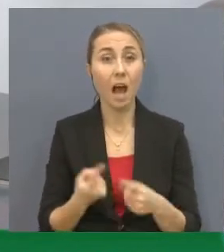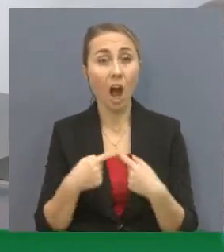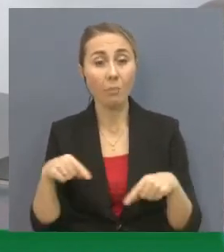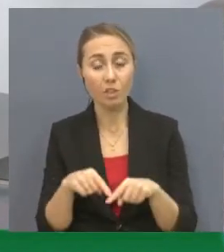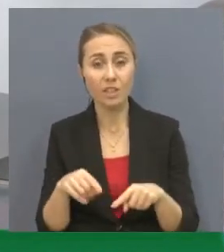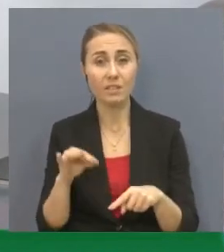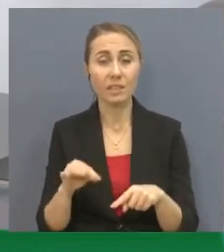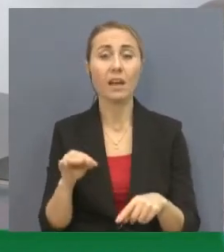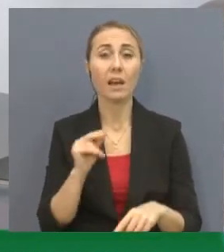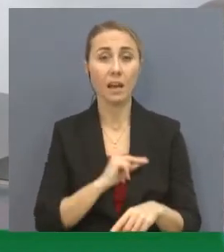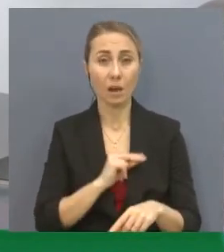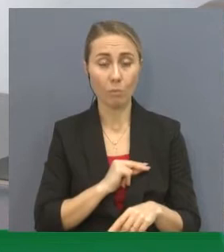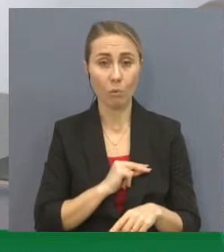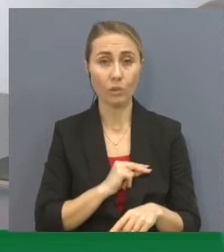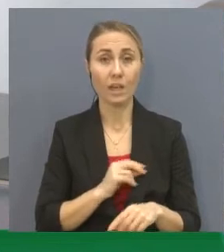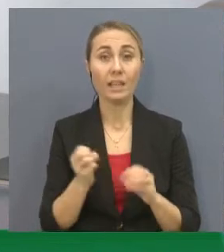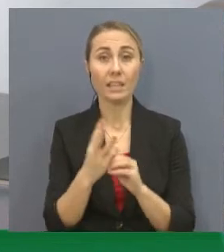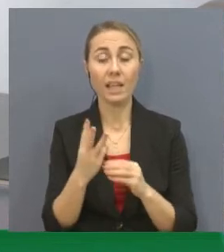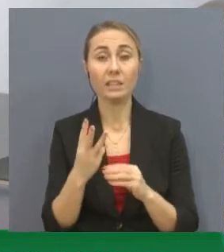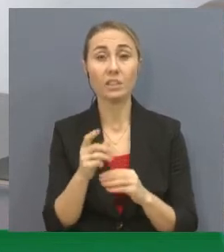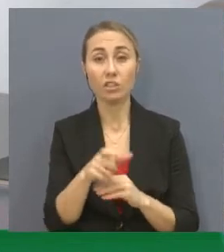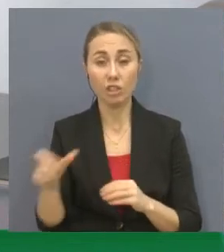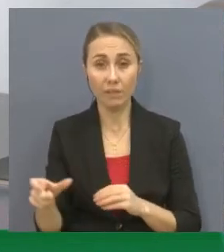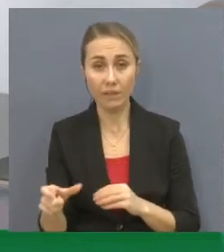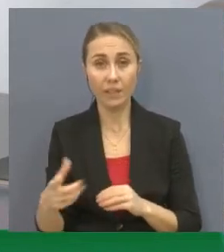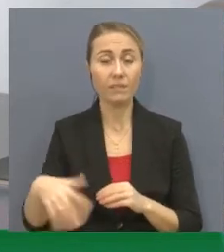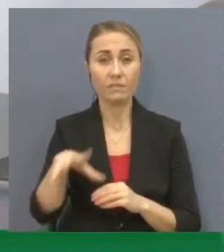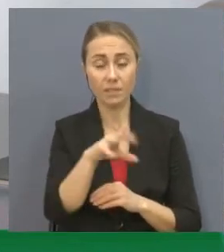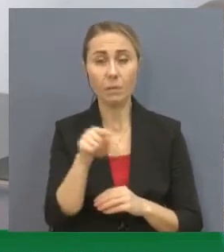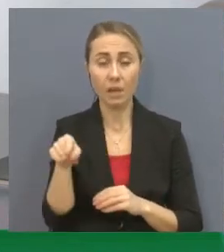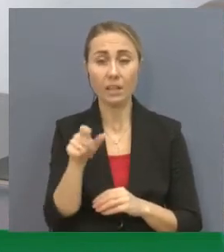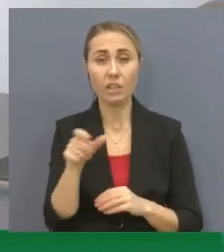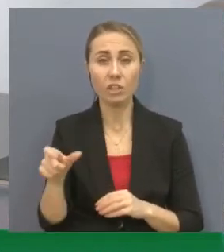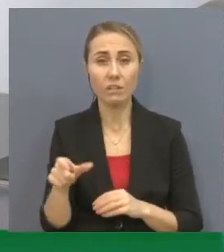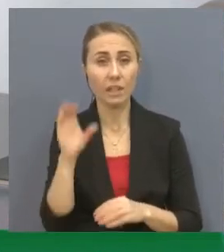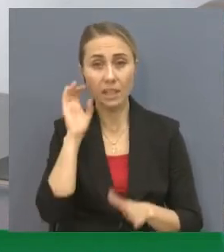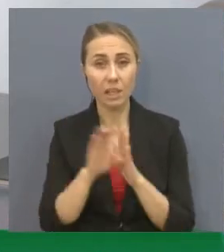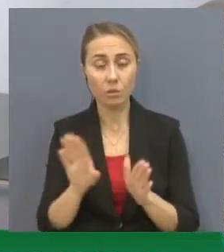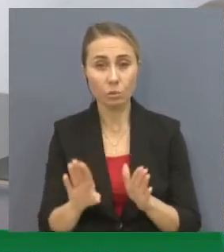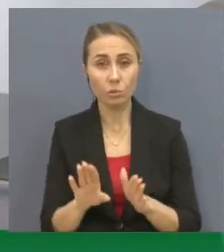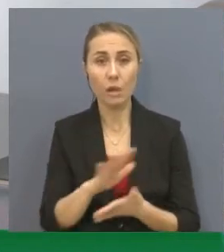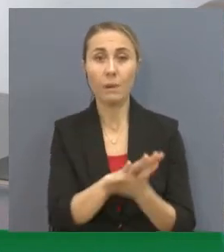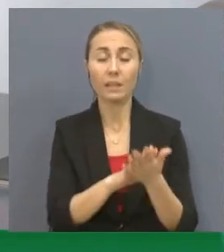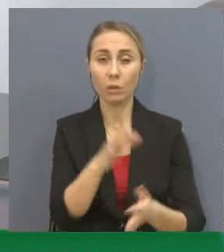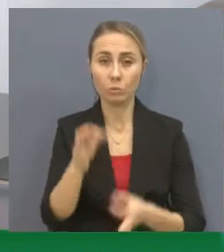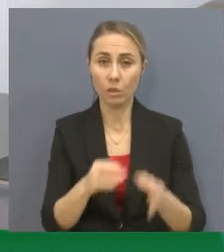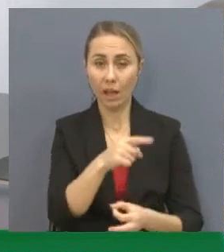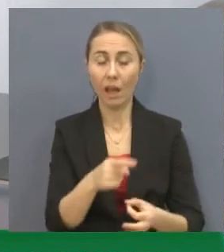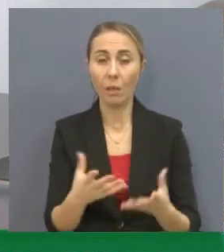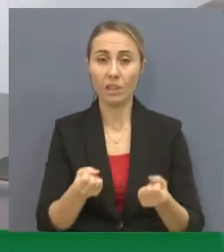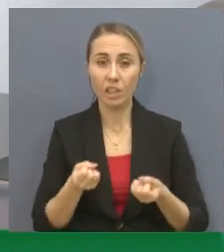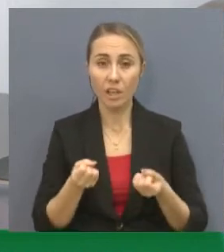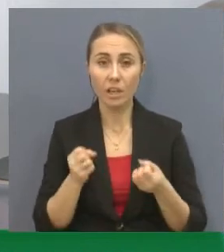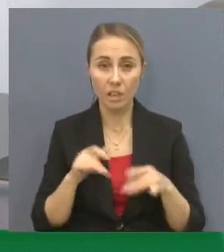до 13 человек на сегодняшний по всем 13 осужденным материал направлен и суд и с судом принято решение о